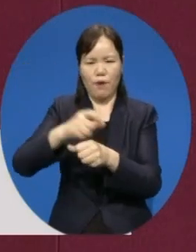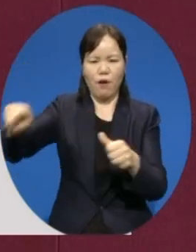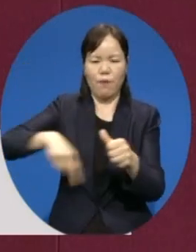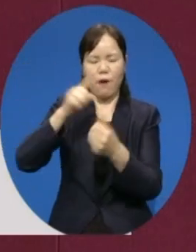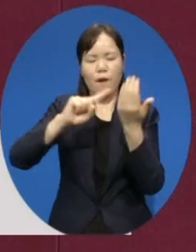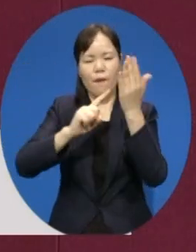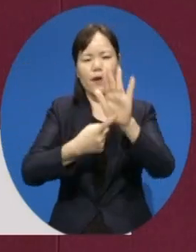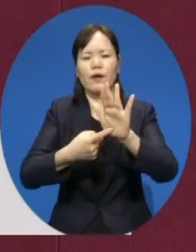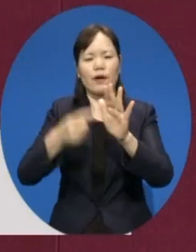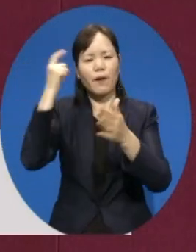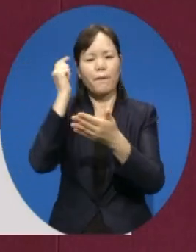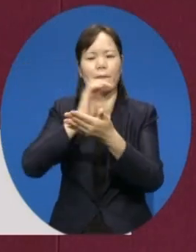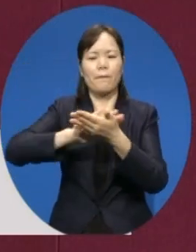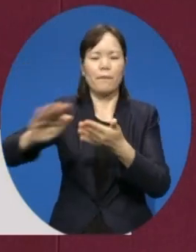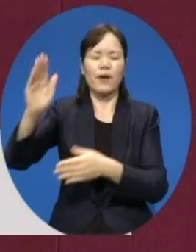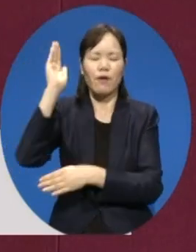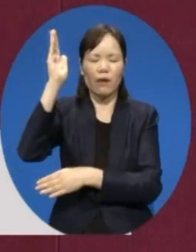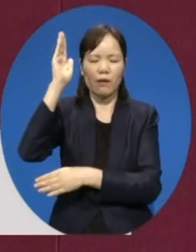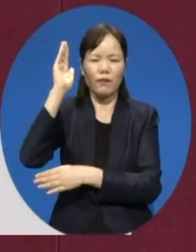떨면서 평화 타령했습니다.